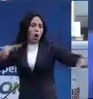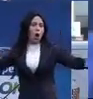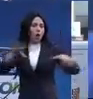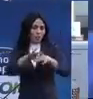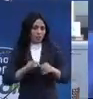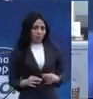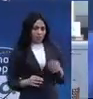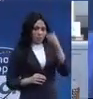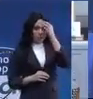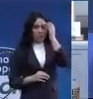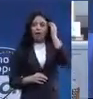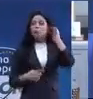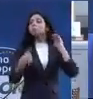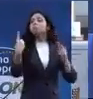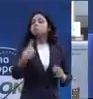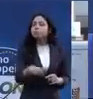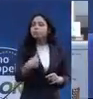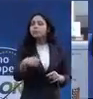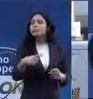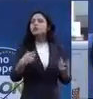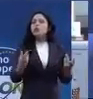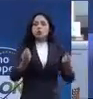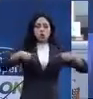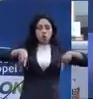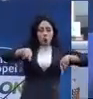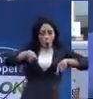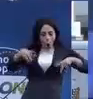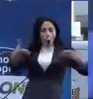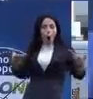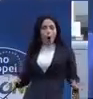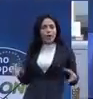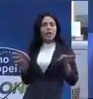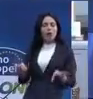all'azione questo è ciò che siamo